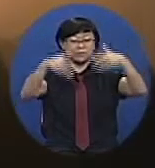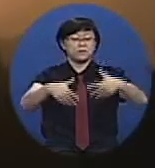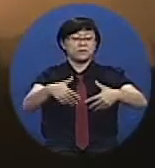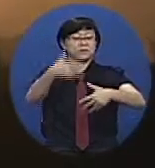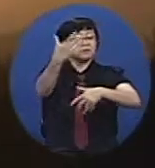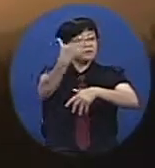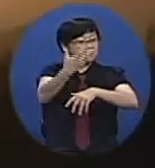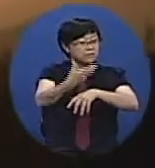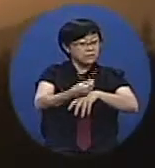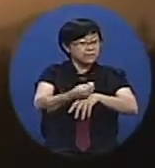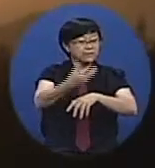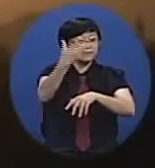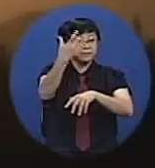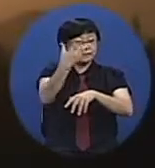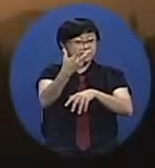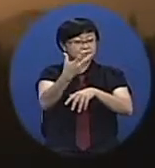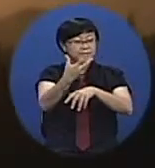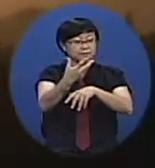꾸준 비에